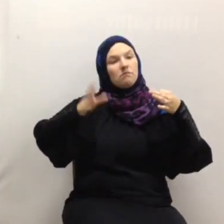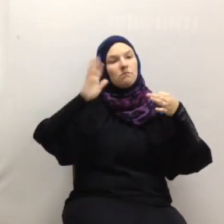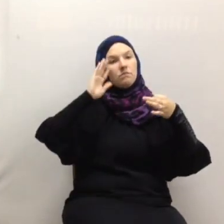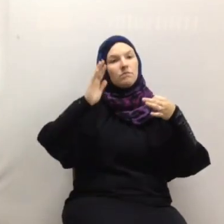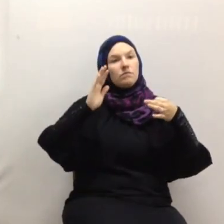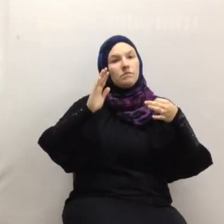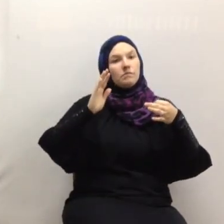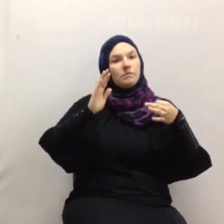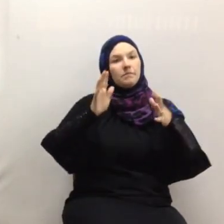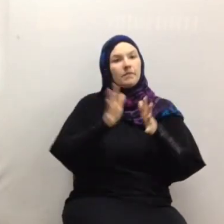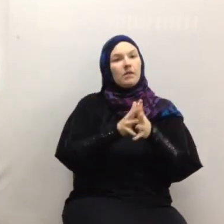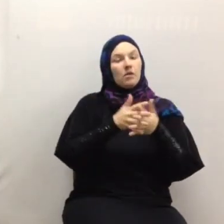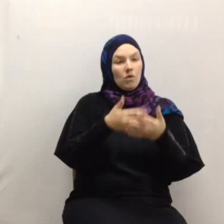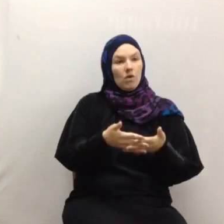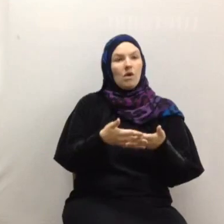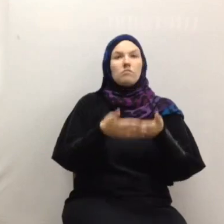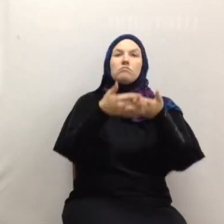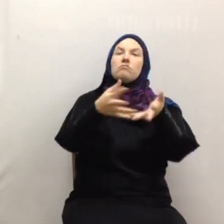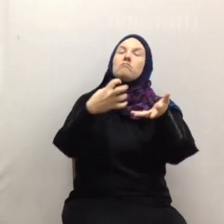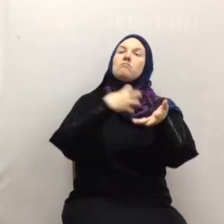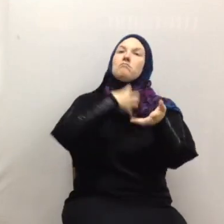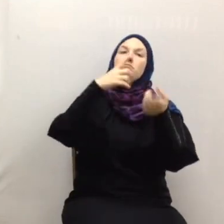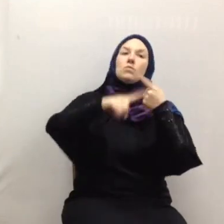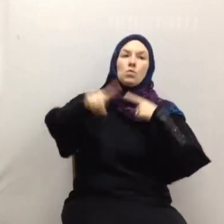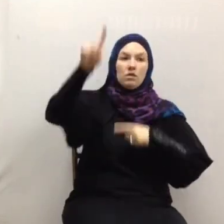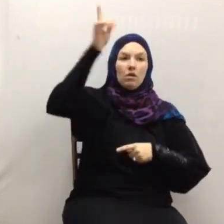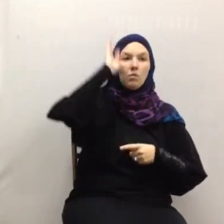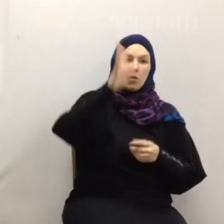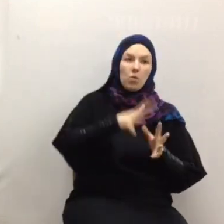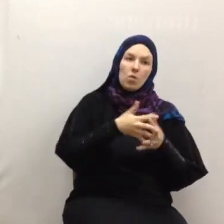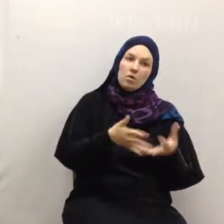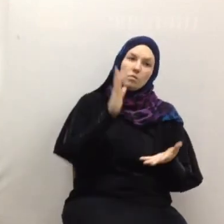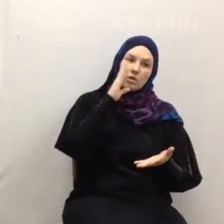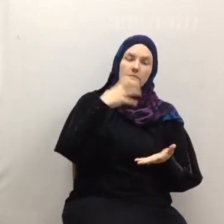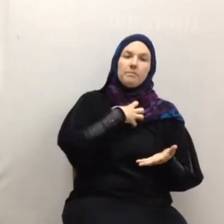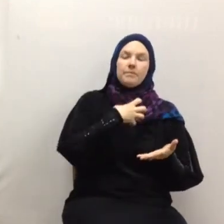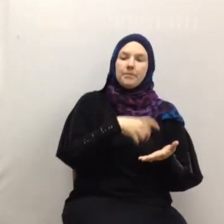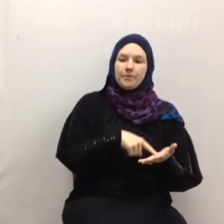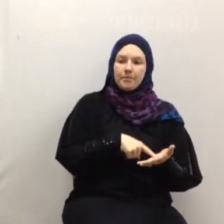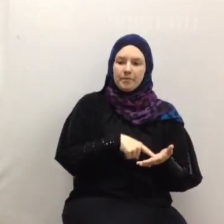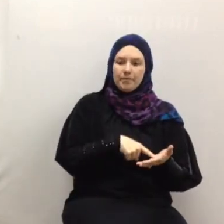الرَّسُولُ رَبِّ إِنَّ قَوْمِ اتَّخَذُوا هَذَا الْقُرْآنَ